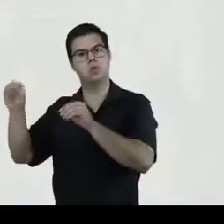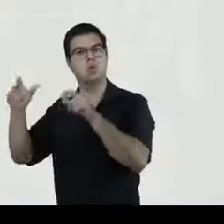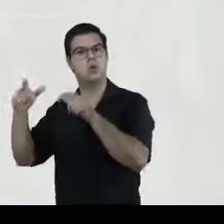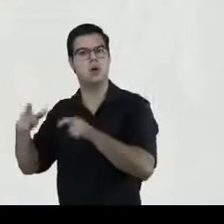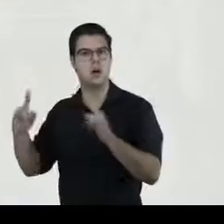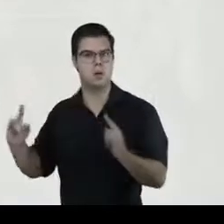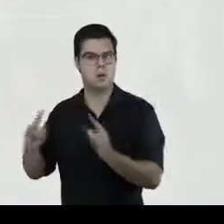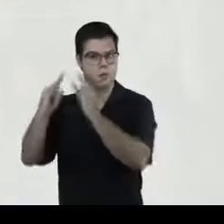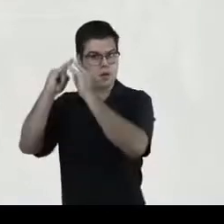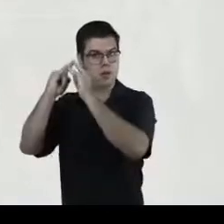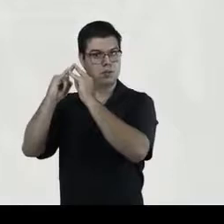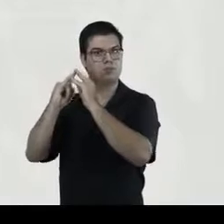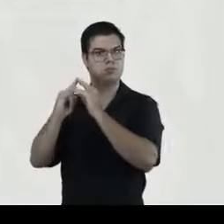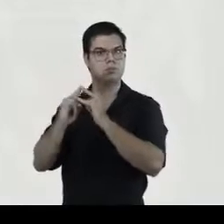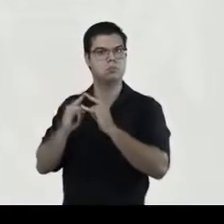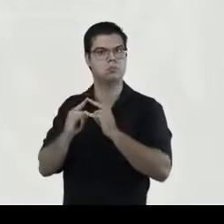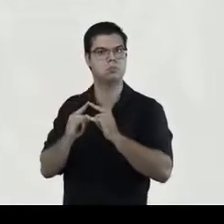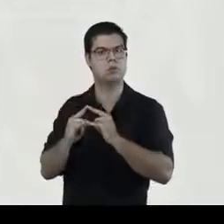Suivante.